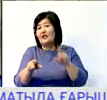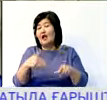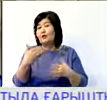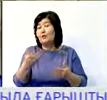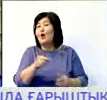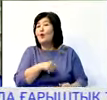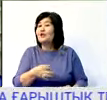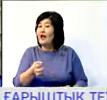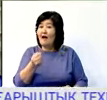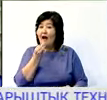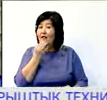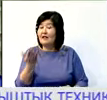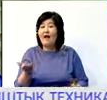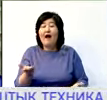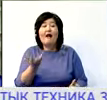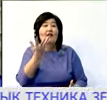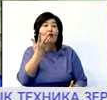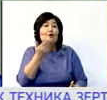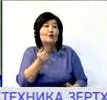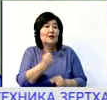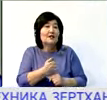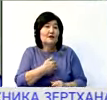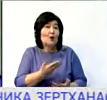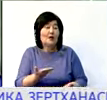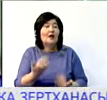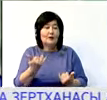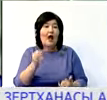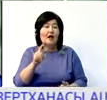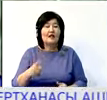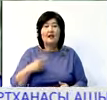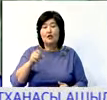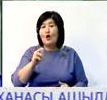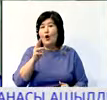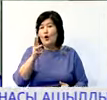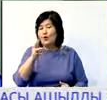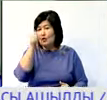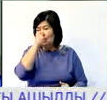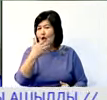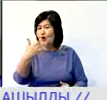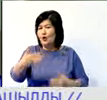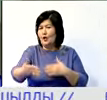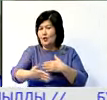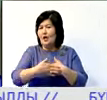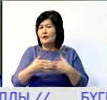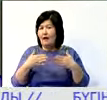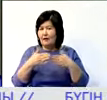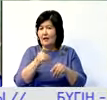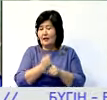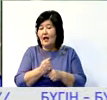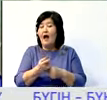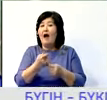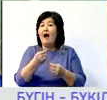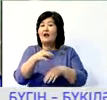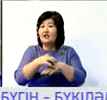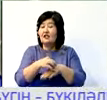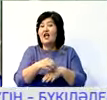өзінің қалаған несімен. Қандай түсте өзі тапсырыс берді солай. Аралдық шеберлер 3 жылдың ішінде 50-ге жуық қайық жасап шығарды. Шикізат Испаниядан